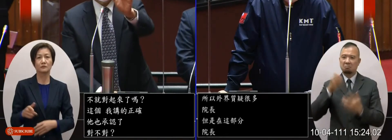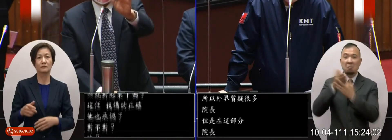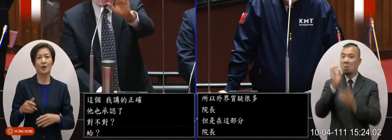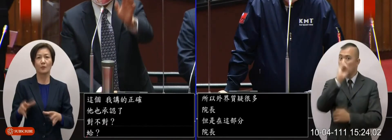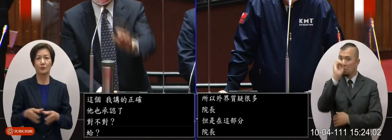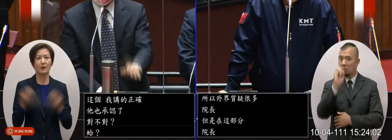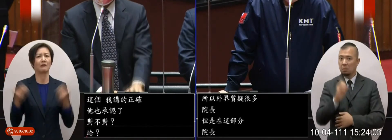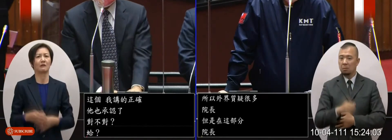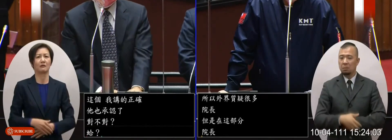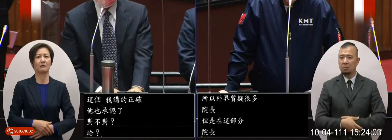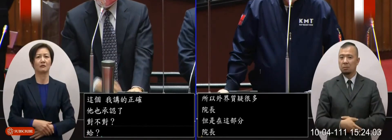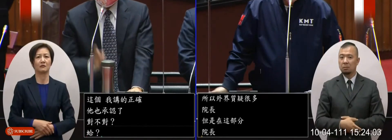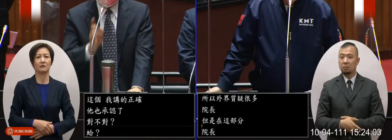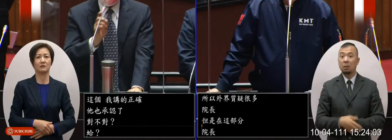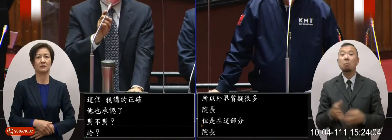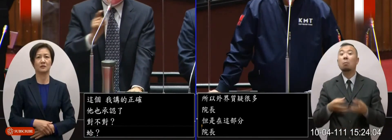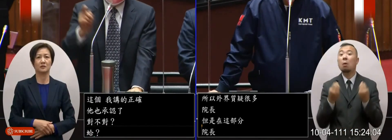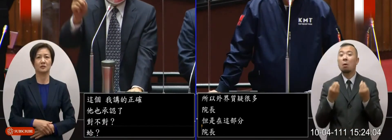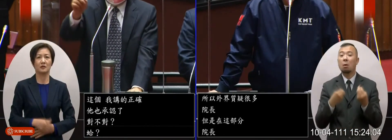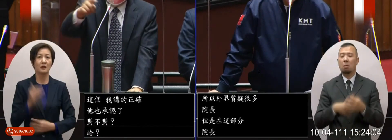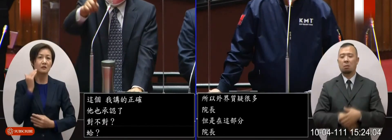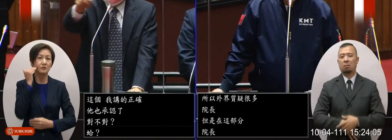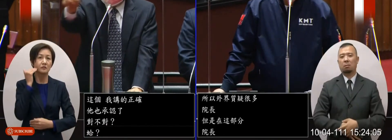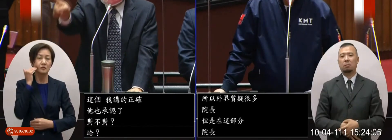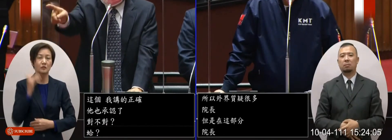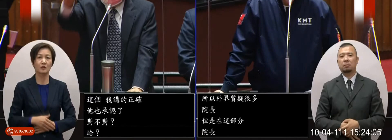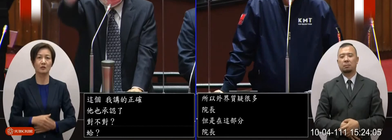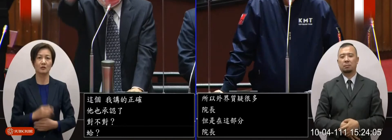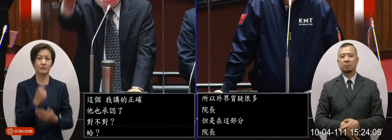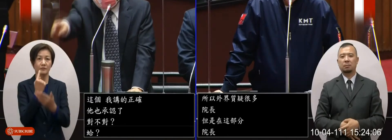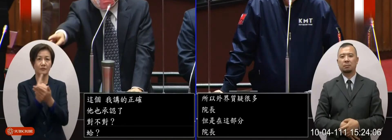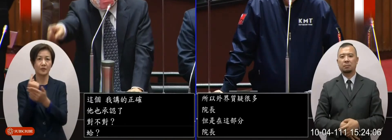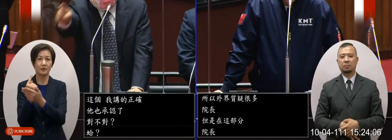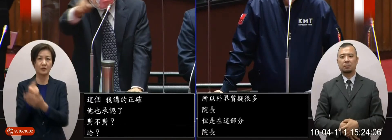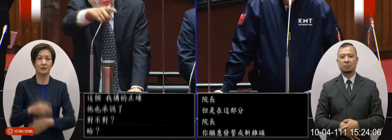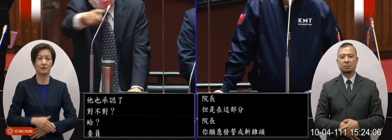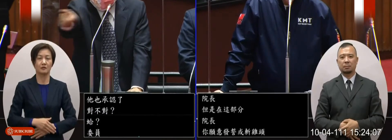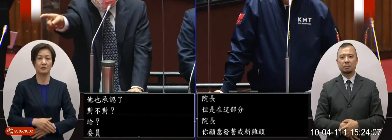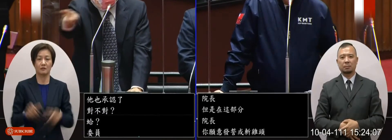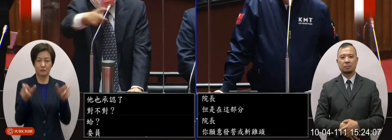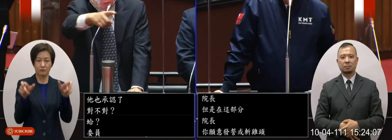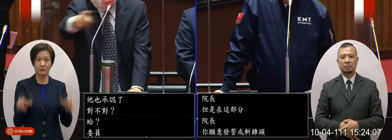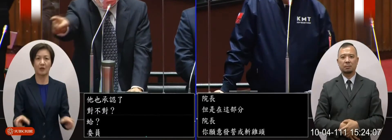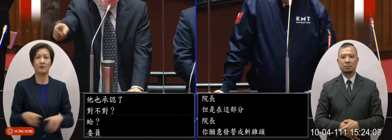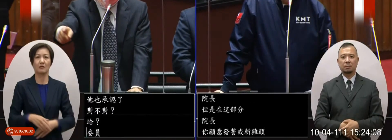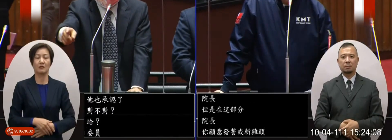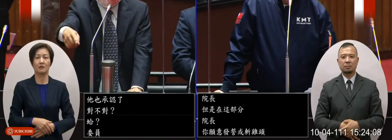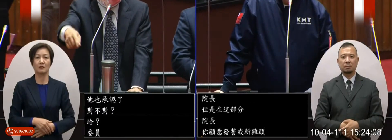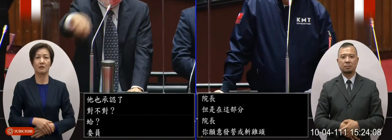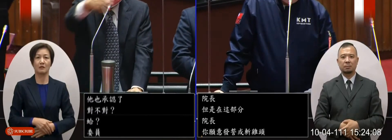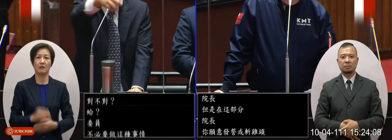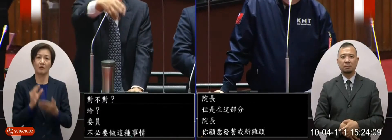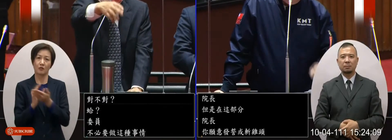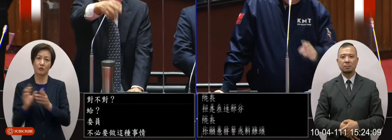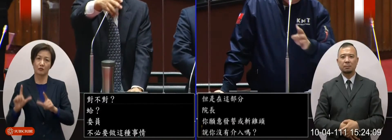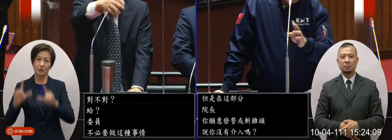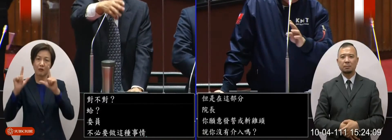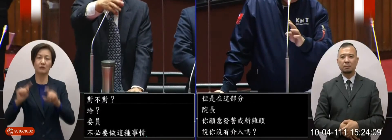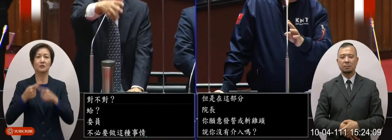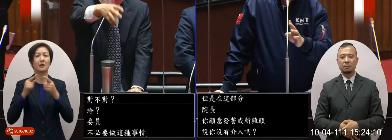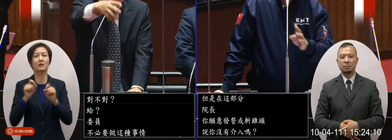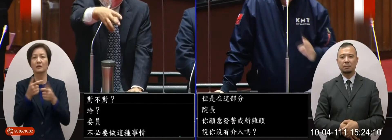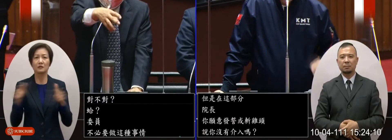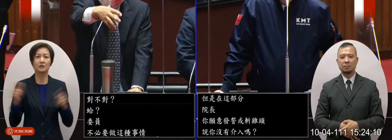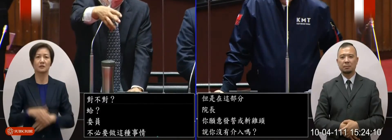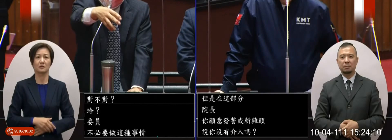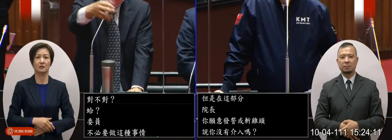必要做这种事， 不必要做这种事。 如果每一个这个当事人之间彼此或者股东纠纷等等，都一